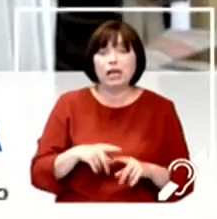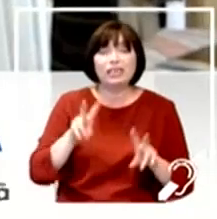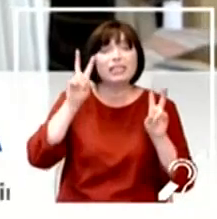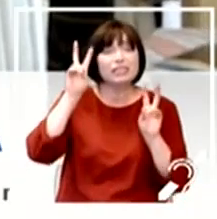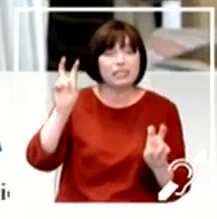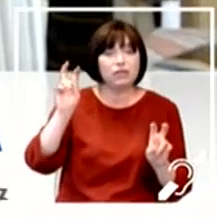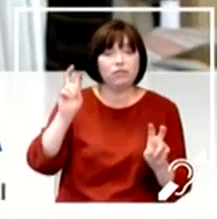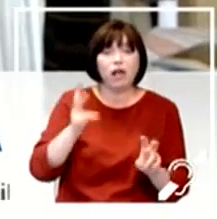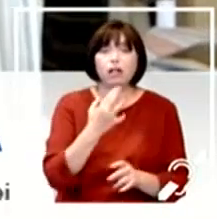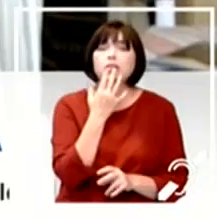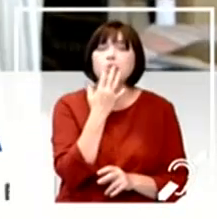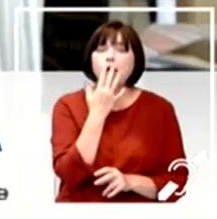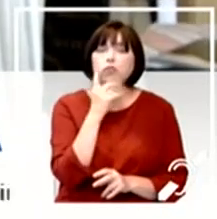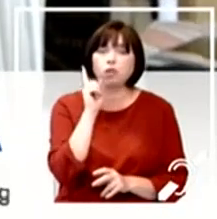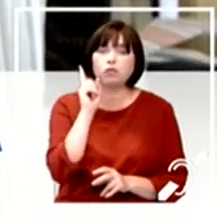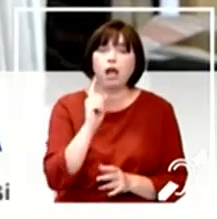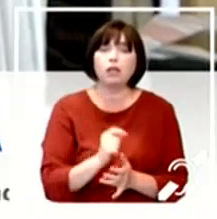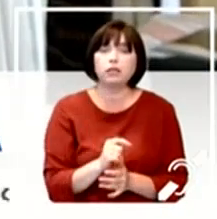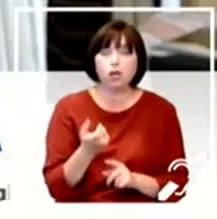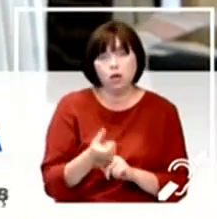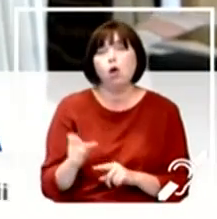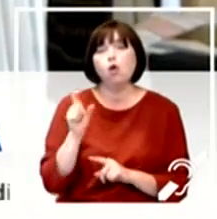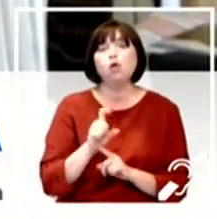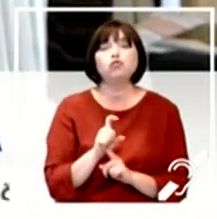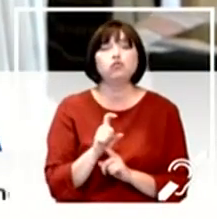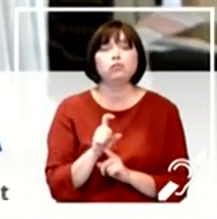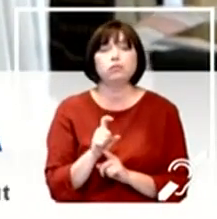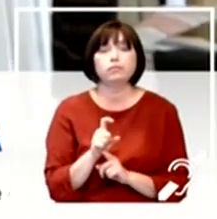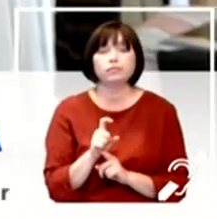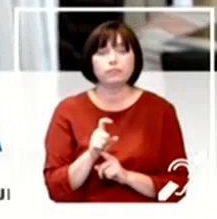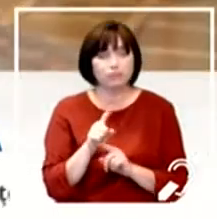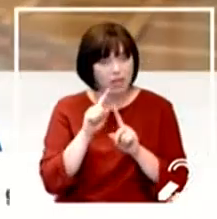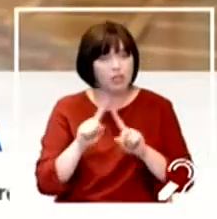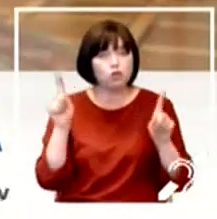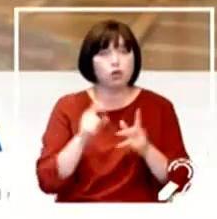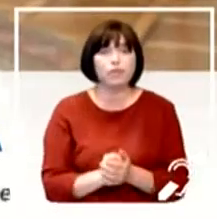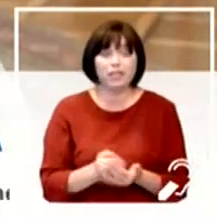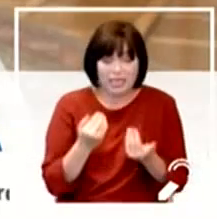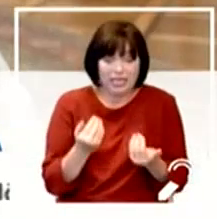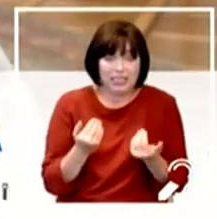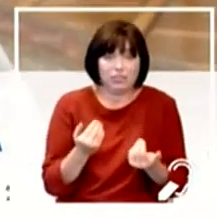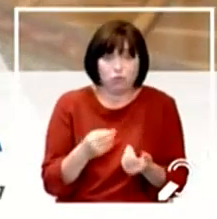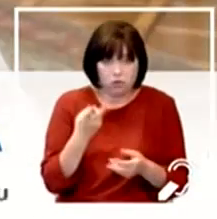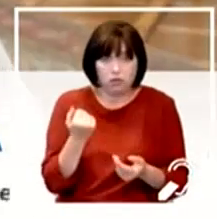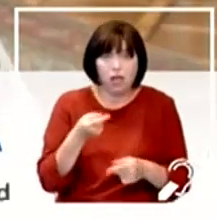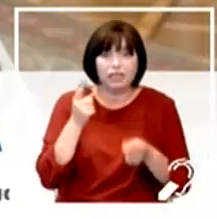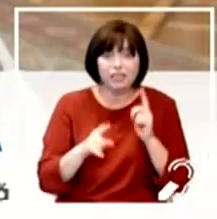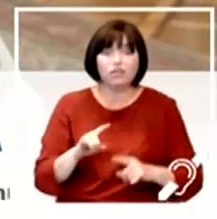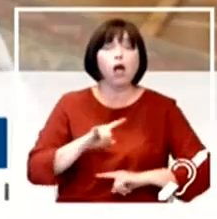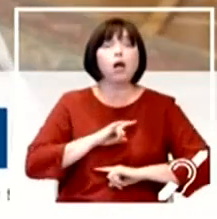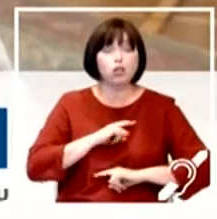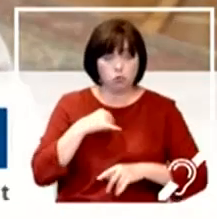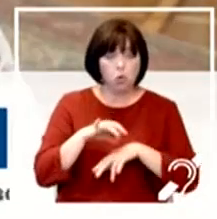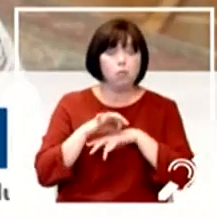simbol național foarte deosebit. Astăzi chiar într-adevăr port ei cu